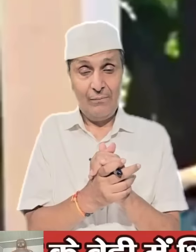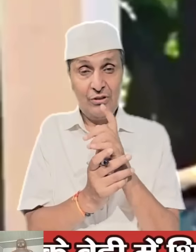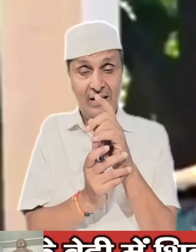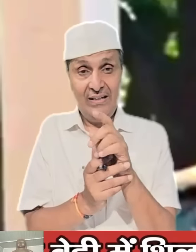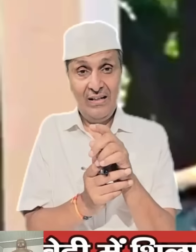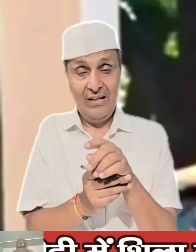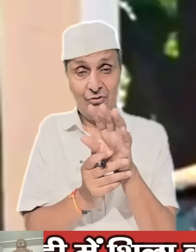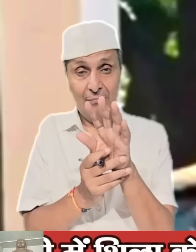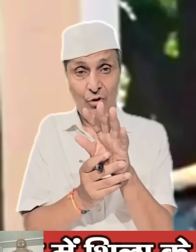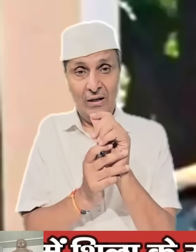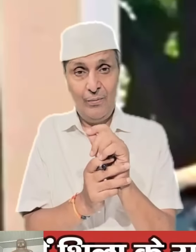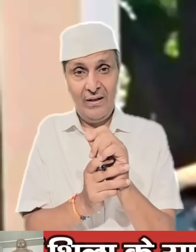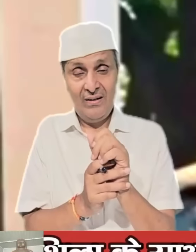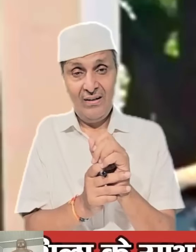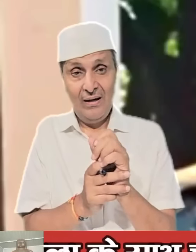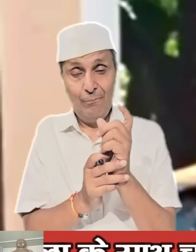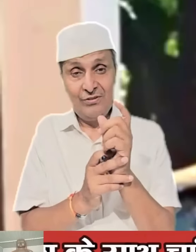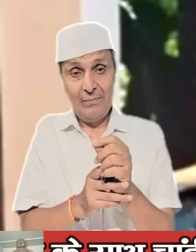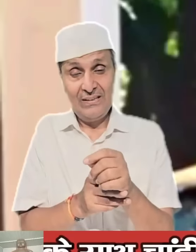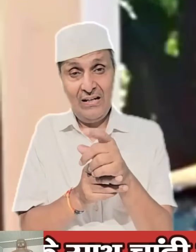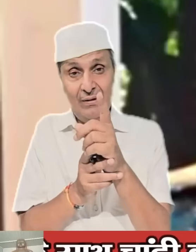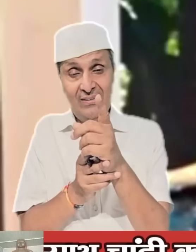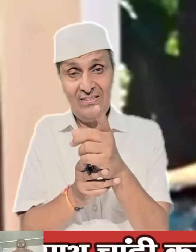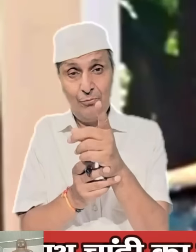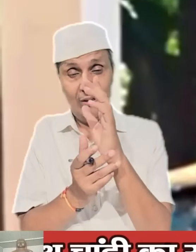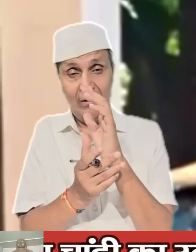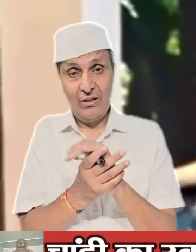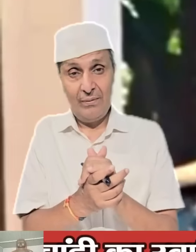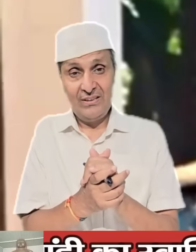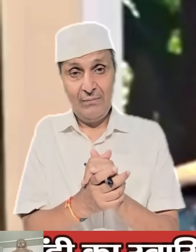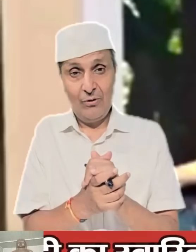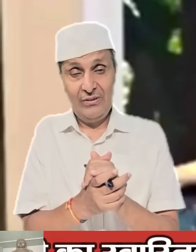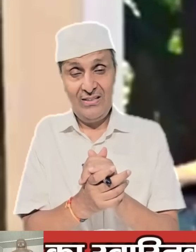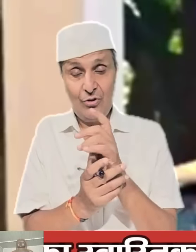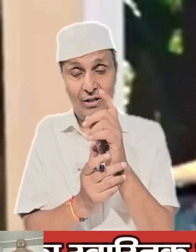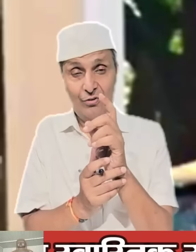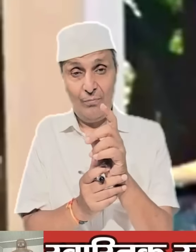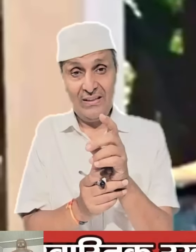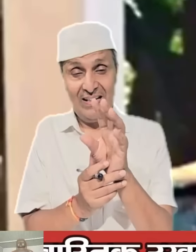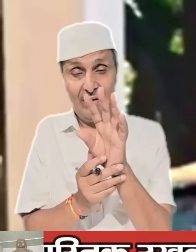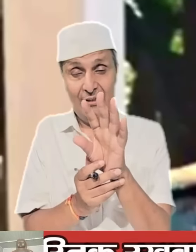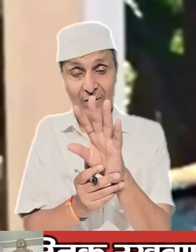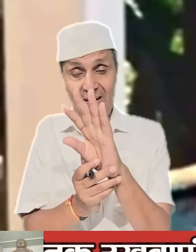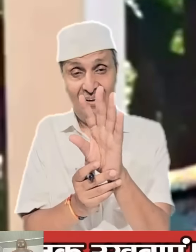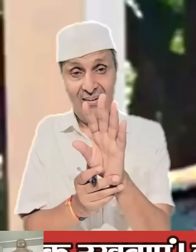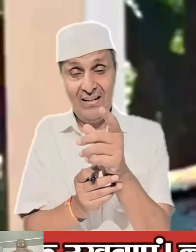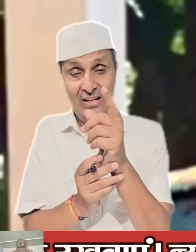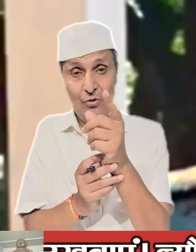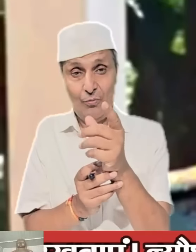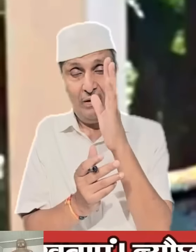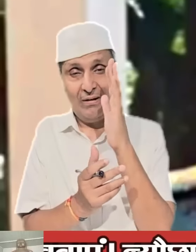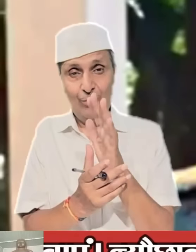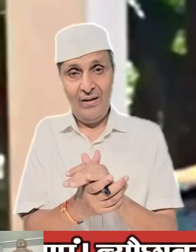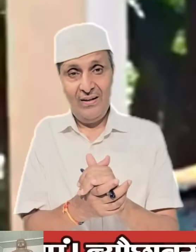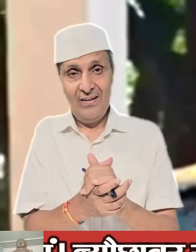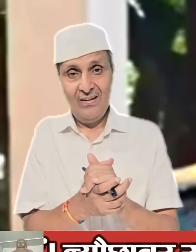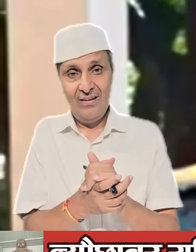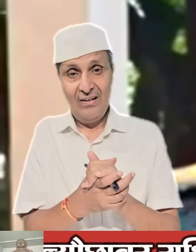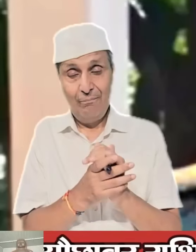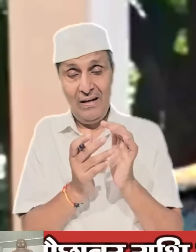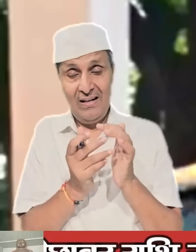है क्या, तब उसने नहीं ये सबको मालूम है। पुलिस ने बताया हमने इनसे पूछा था, उनके भतीजे मनोज जैन से, तो लड़कियों ने बताया कि बेटियों ने, हाँ इनको भी मालूम